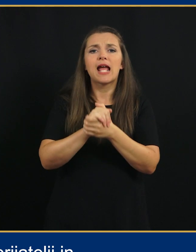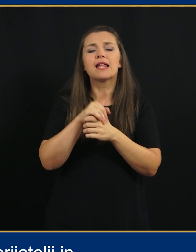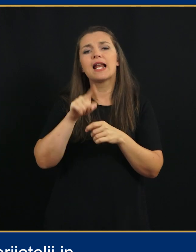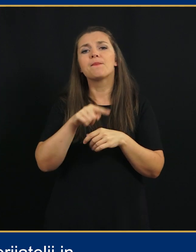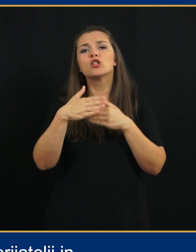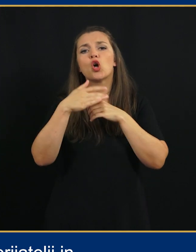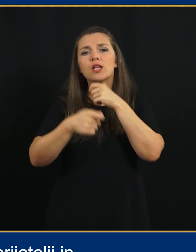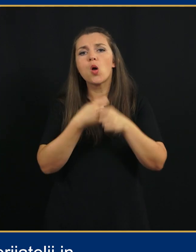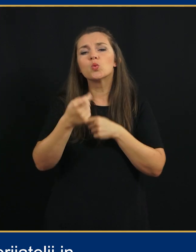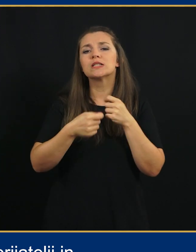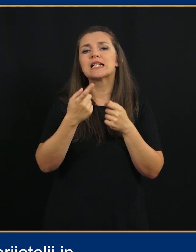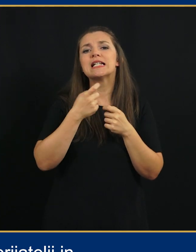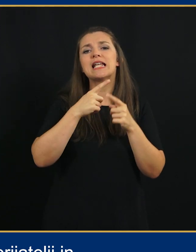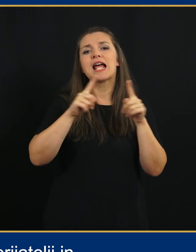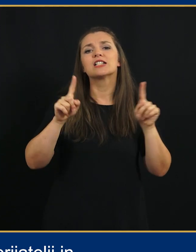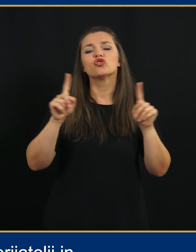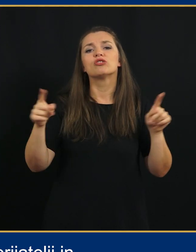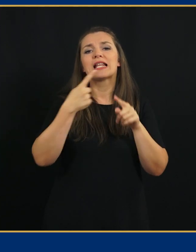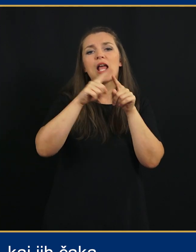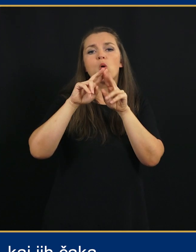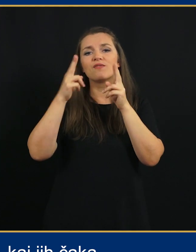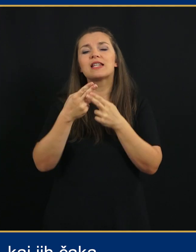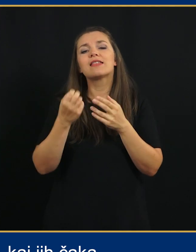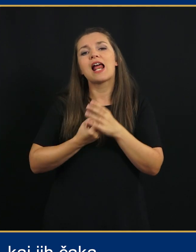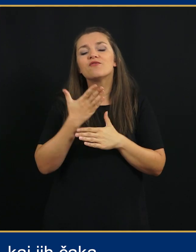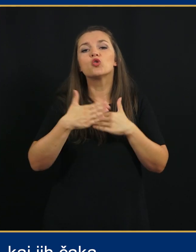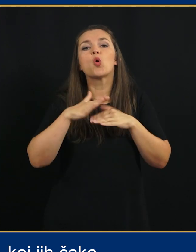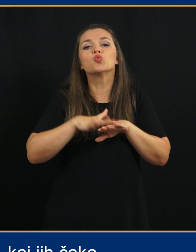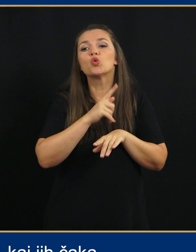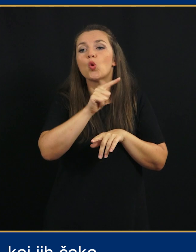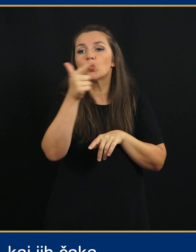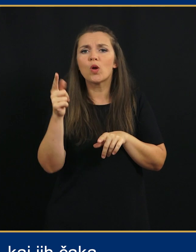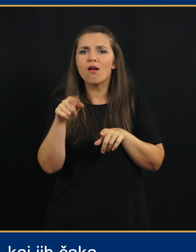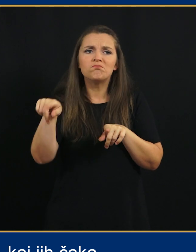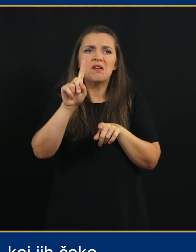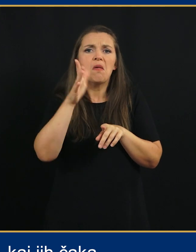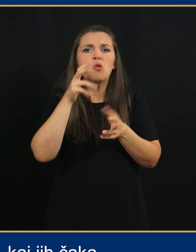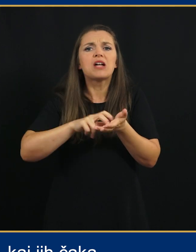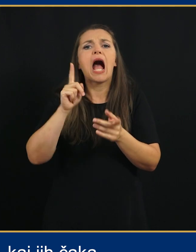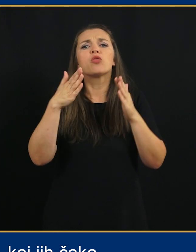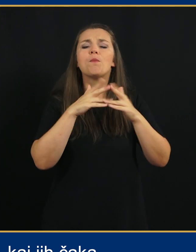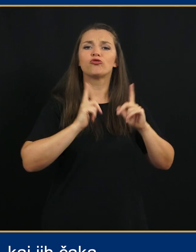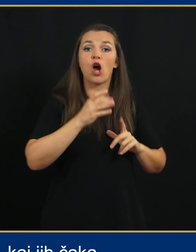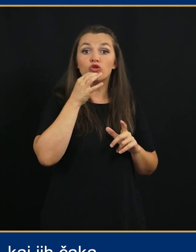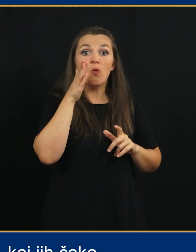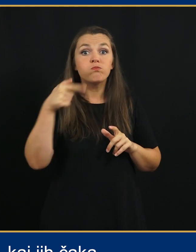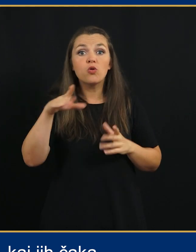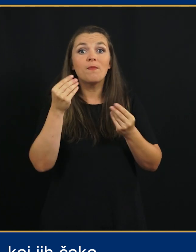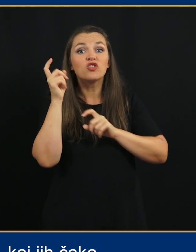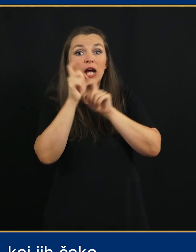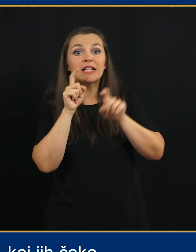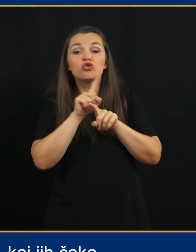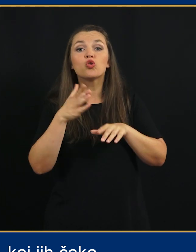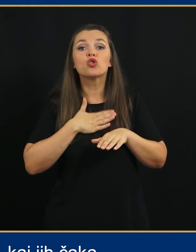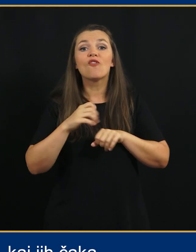in sodelavci iz različnih delov sveta ter razvijali sočutje do drugih. Ne bo jih strah, kaj jih čaka doma, če bodo preveč kritični